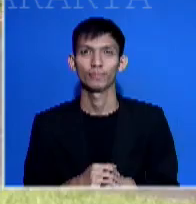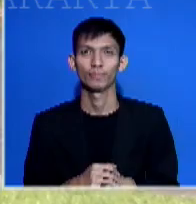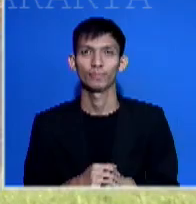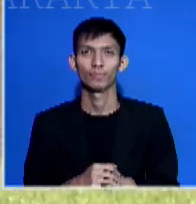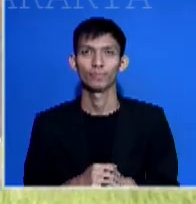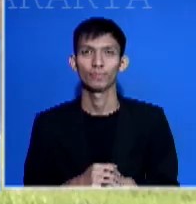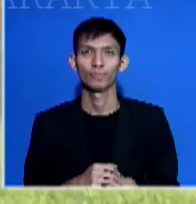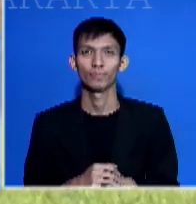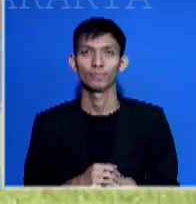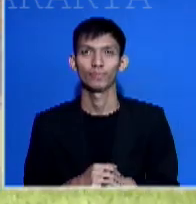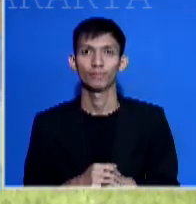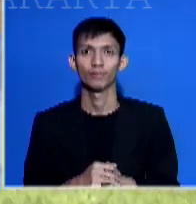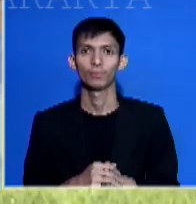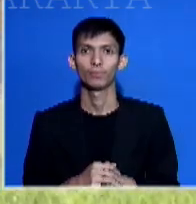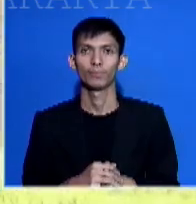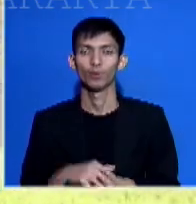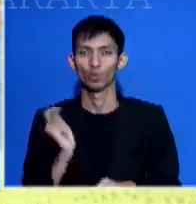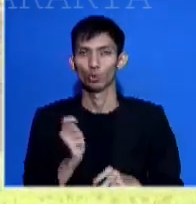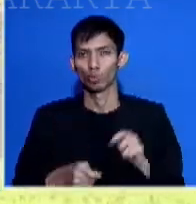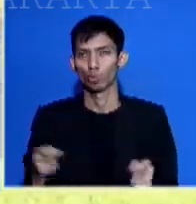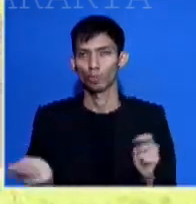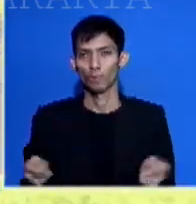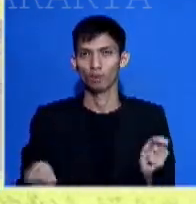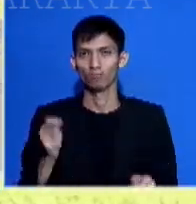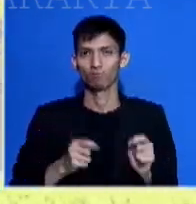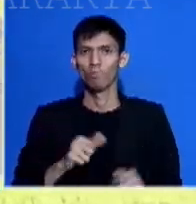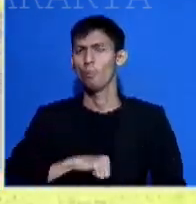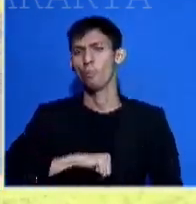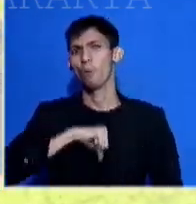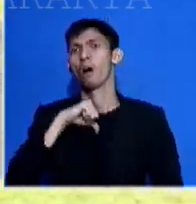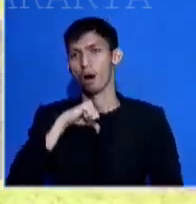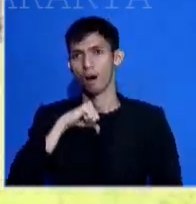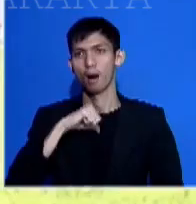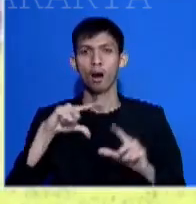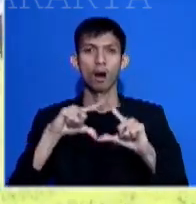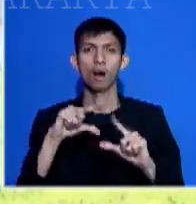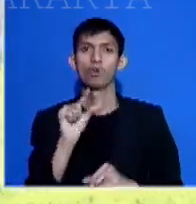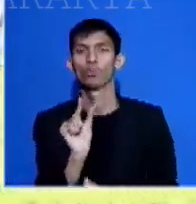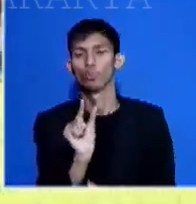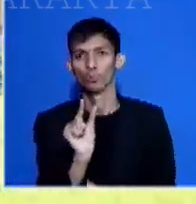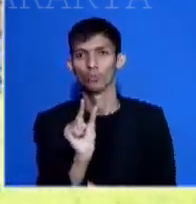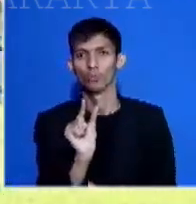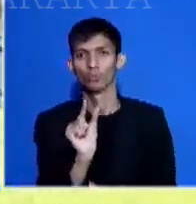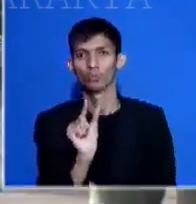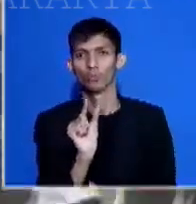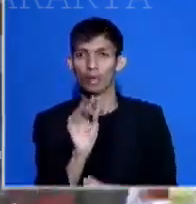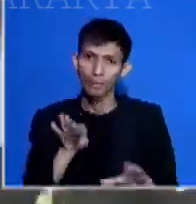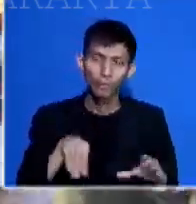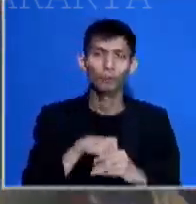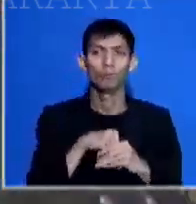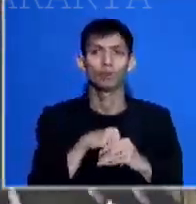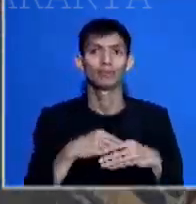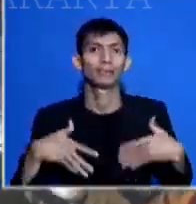Sementara itu, Gita Dirgantara sebagai unit drum band kebanggaan para taruna Akademi Angkatan Udara juga tak ketinggalan ambil bagian